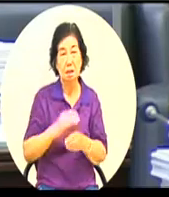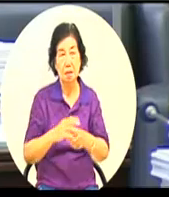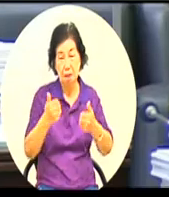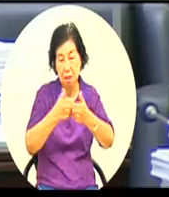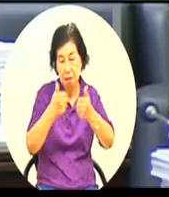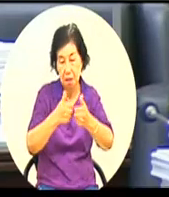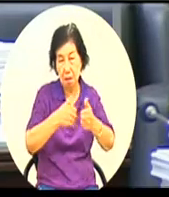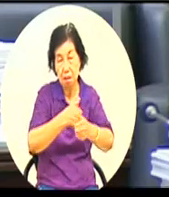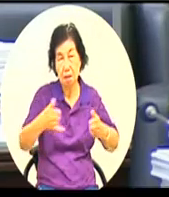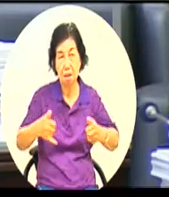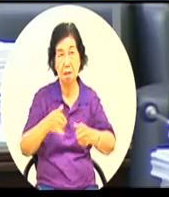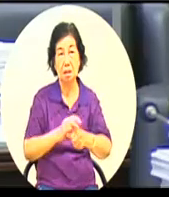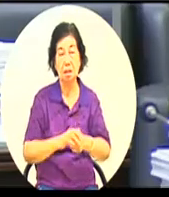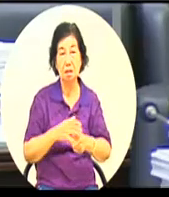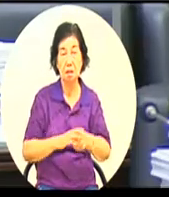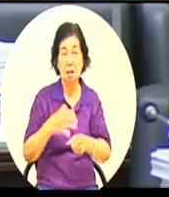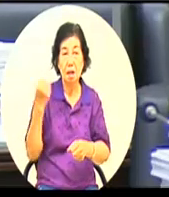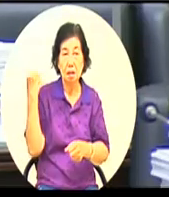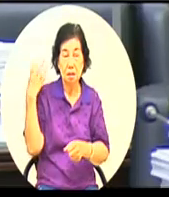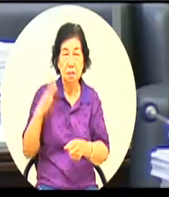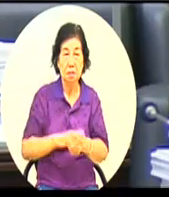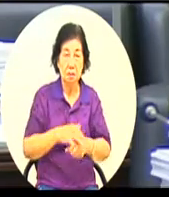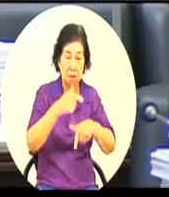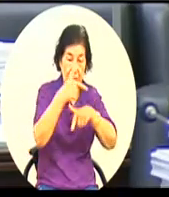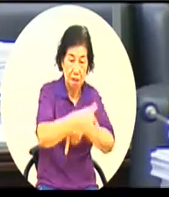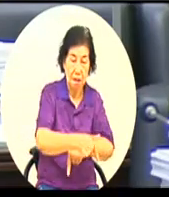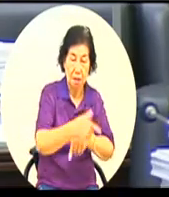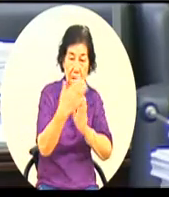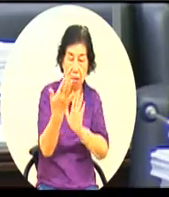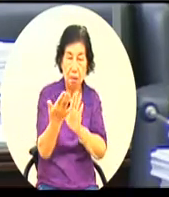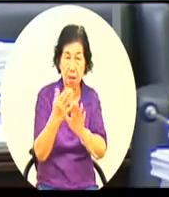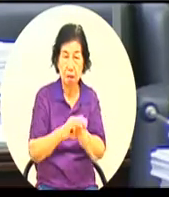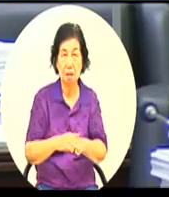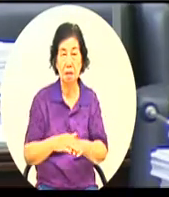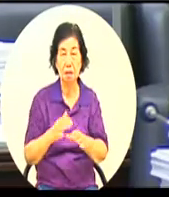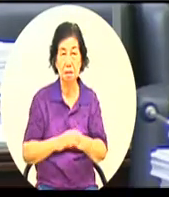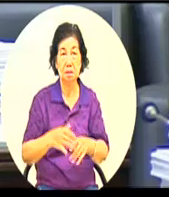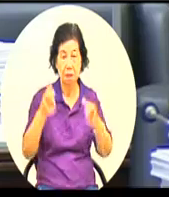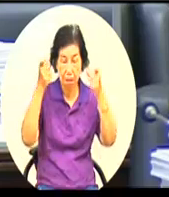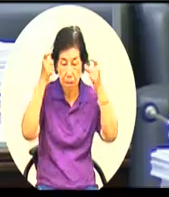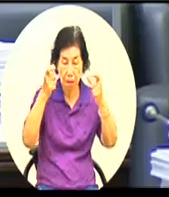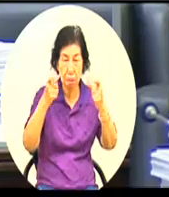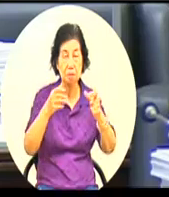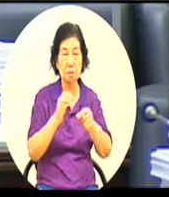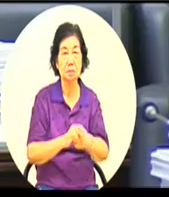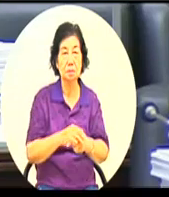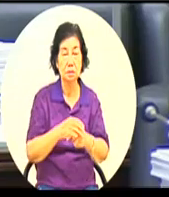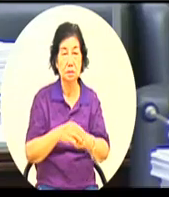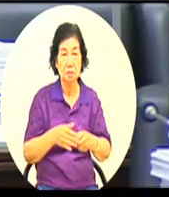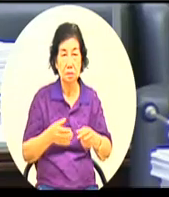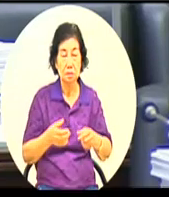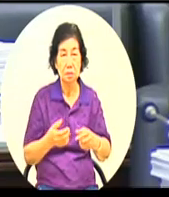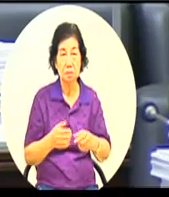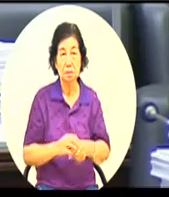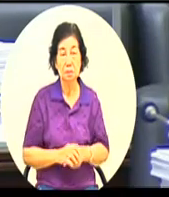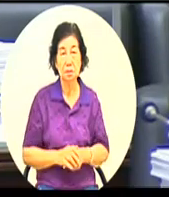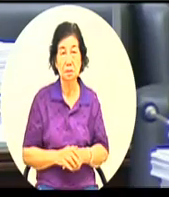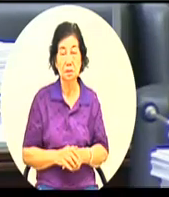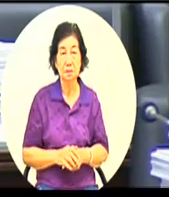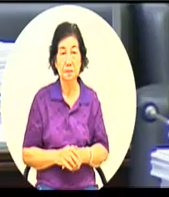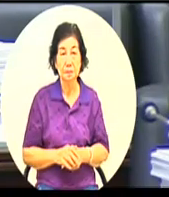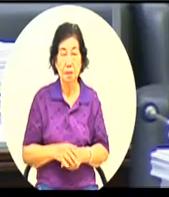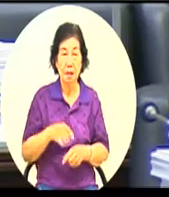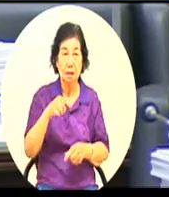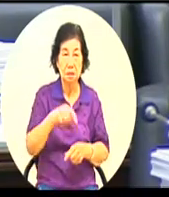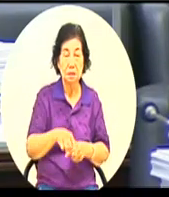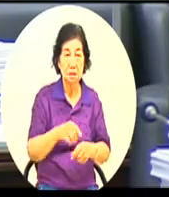新南洋的总基地在高雄市，啊，到底唔来做着啥？新南洋的基地在高雄